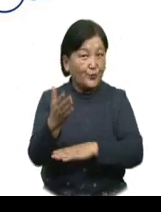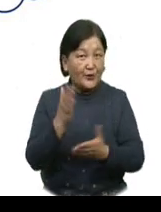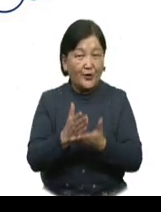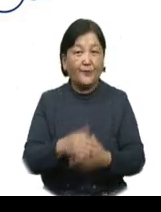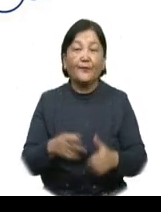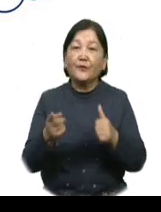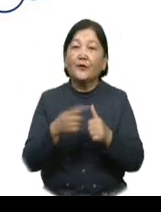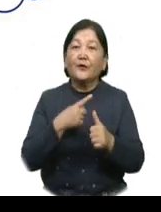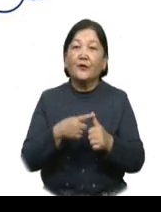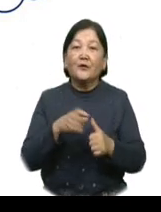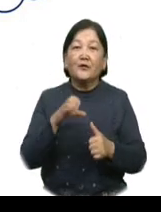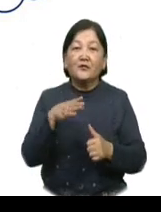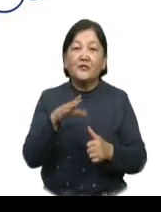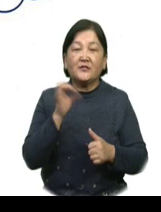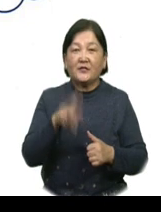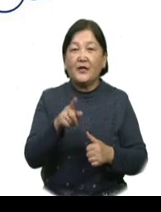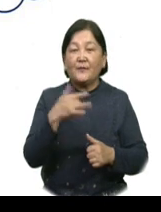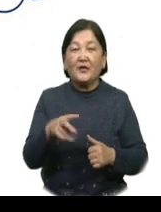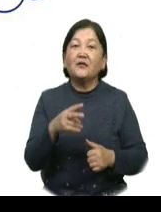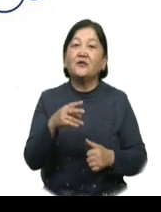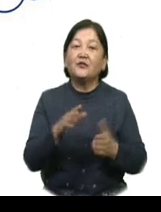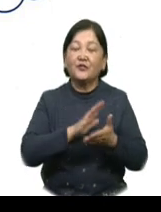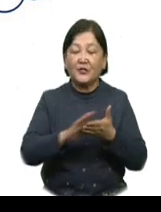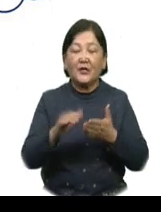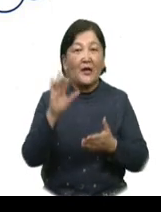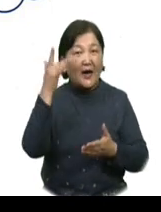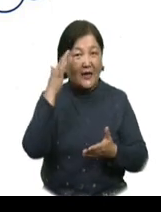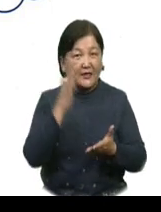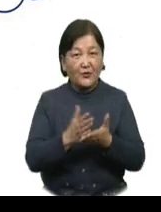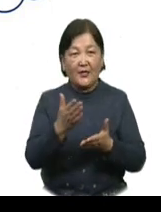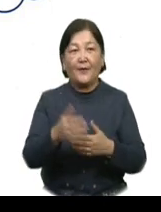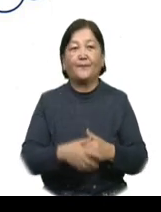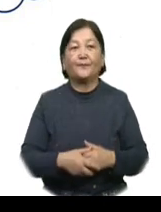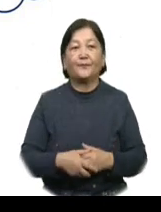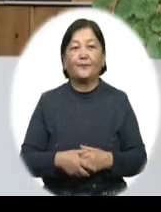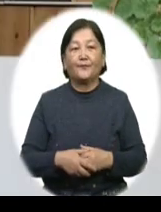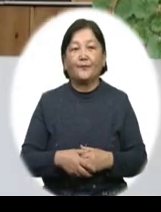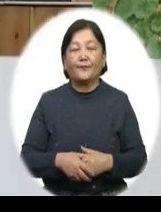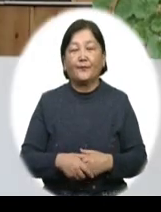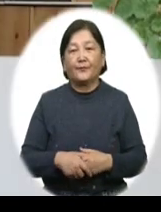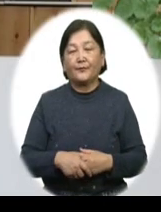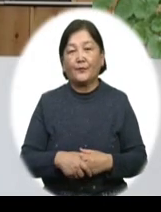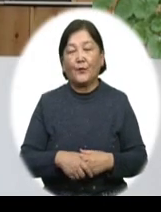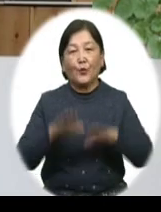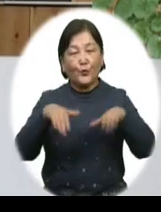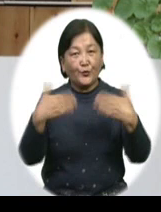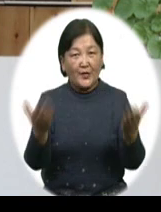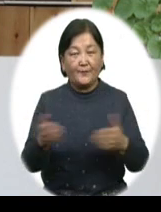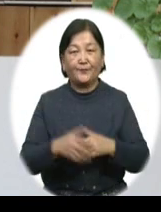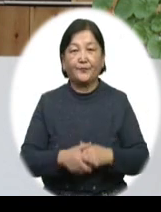маань нэр нь болохоор зэрэг системийн шинжилгээний арга гэсэн нэр арга зүйг ашиглаж хичээлээ зохион байгуулна. За